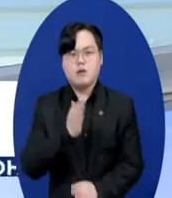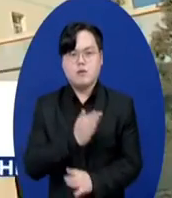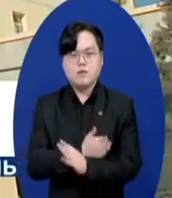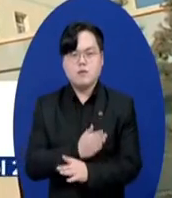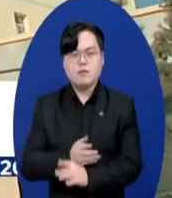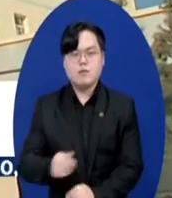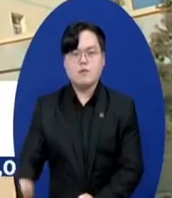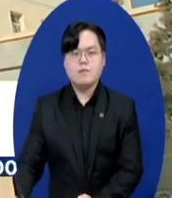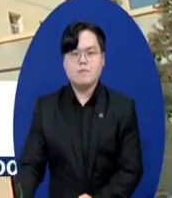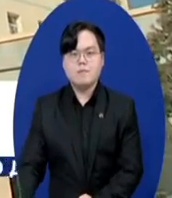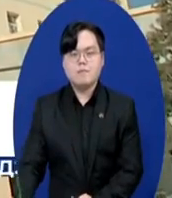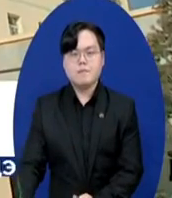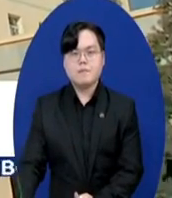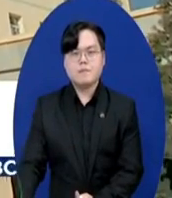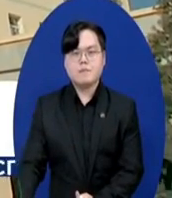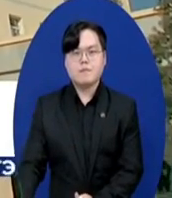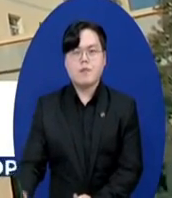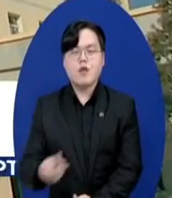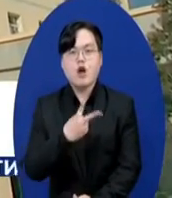өглөө.